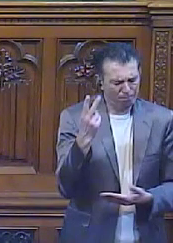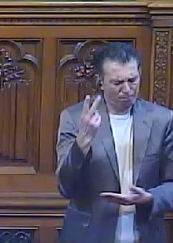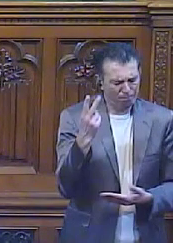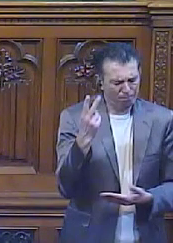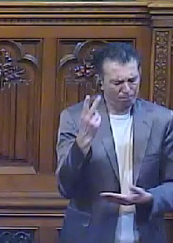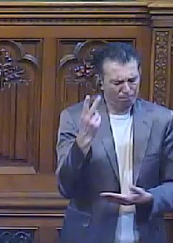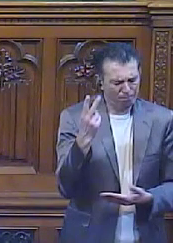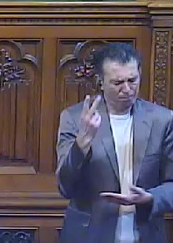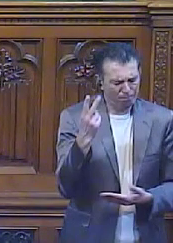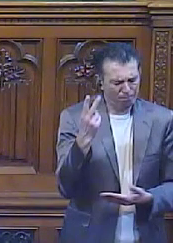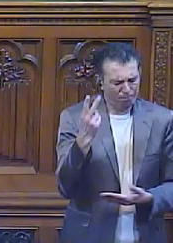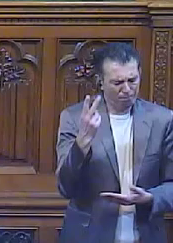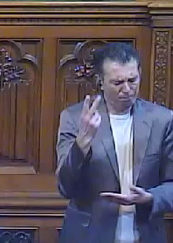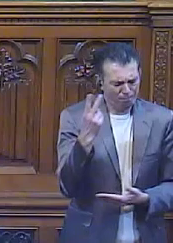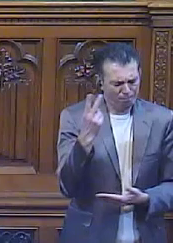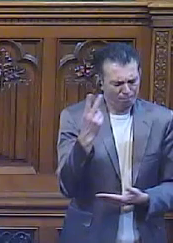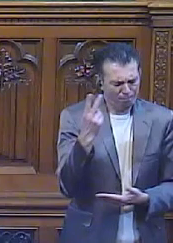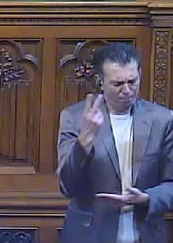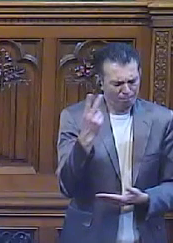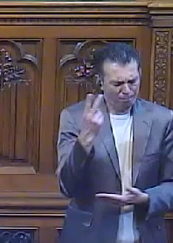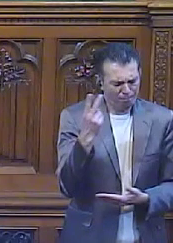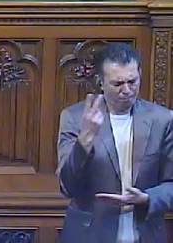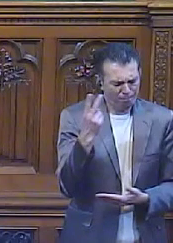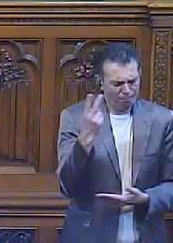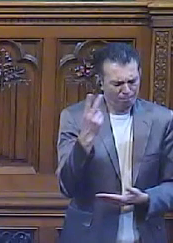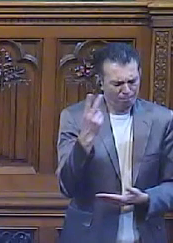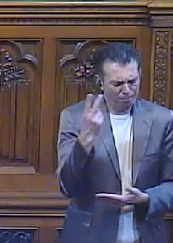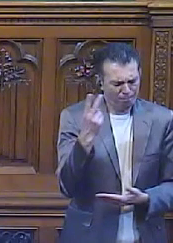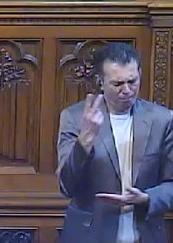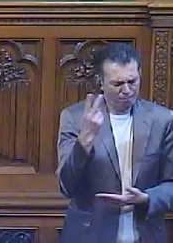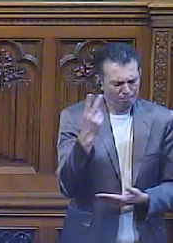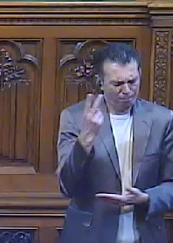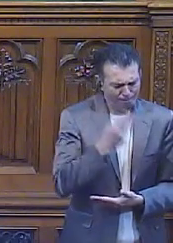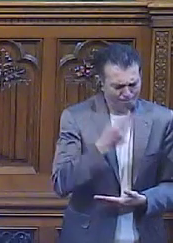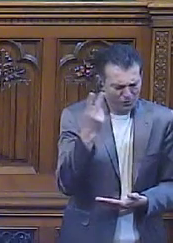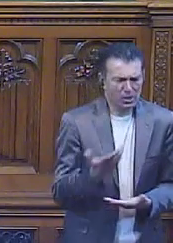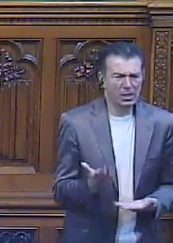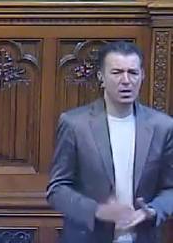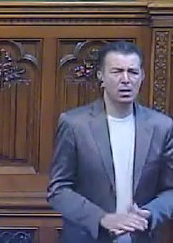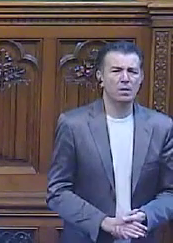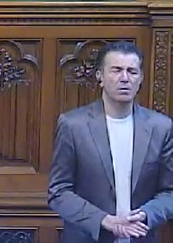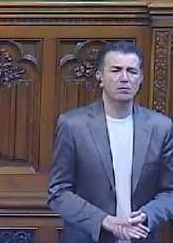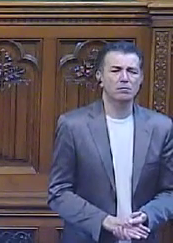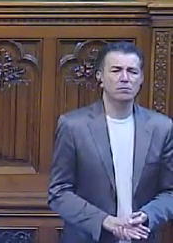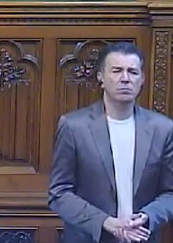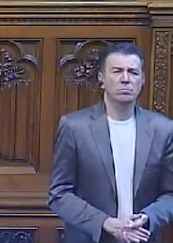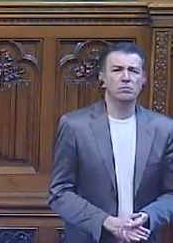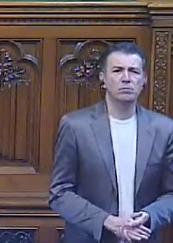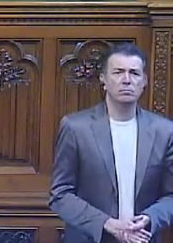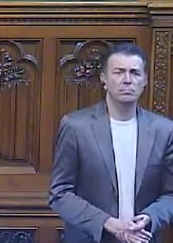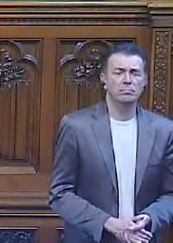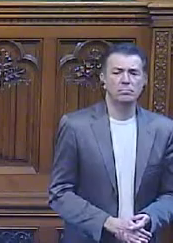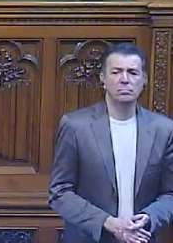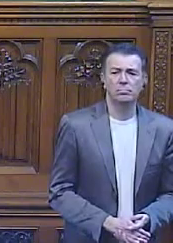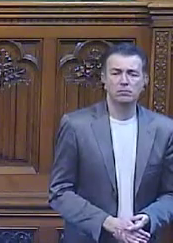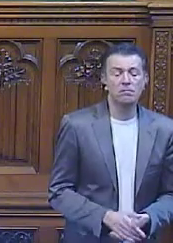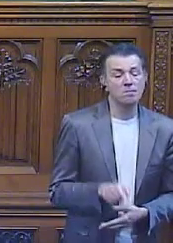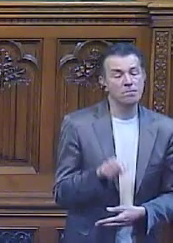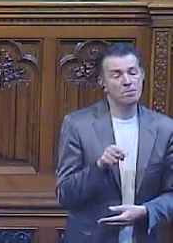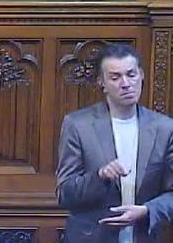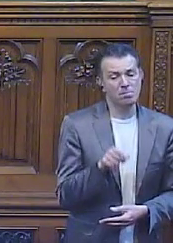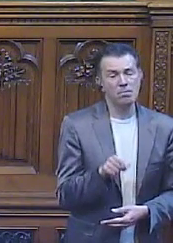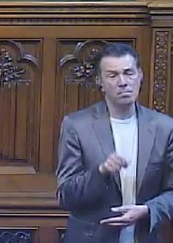unsere Heimatstadt Wien basiert, ist eine selbstverständliche und an